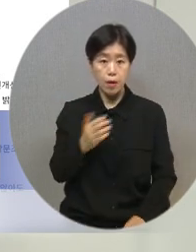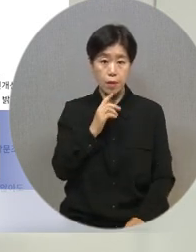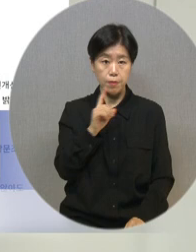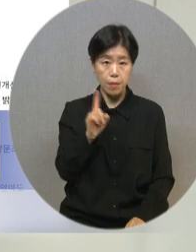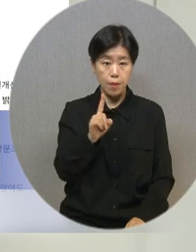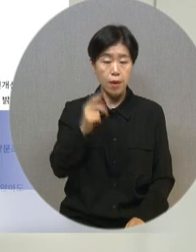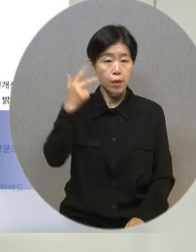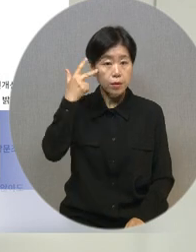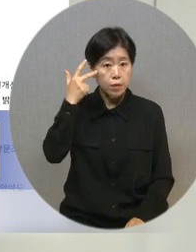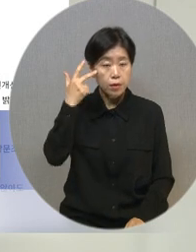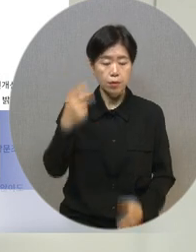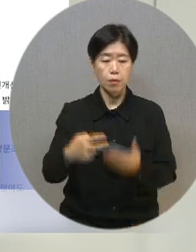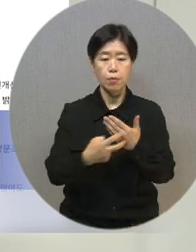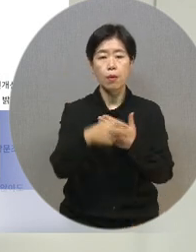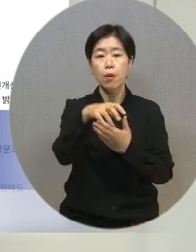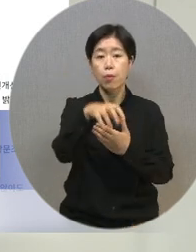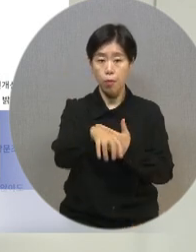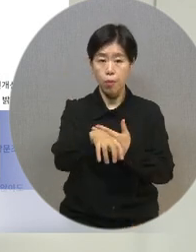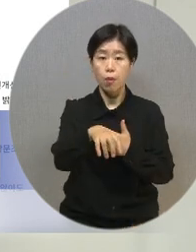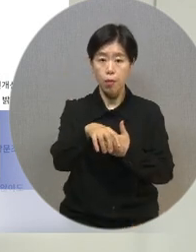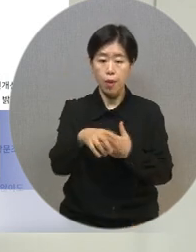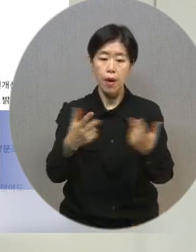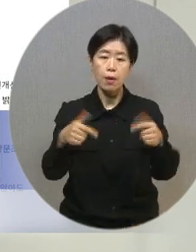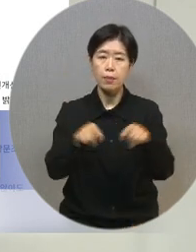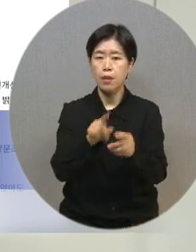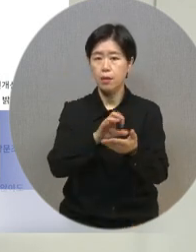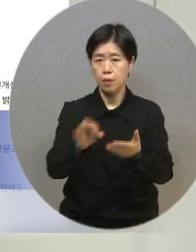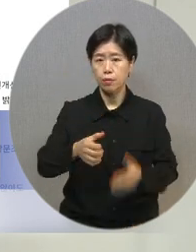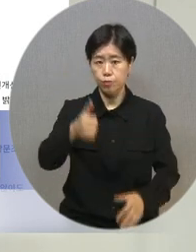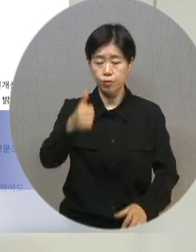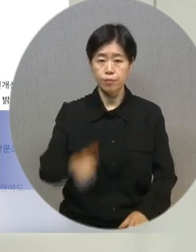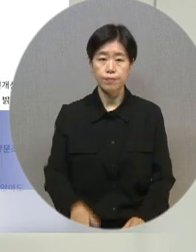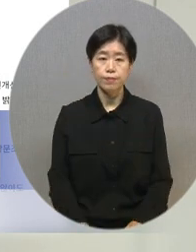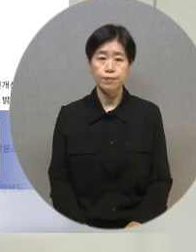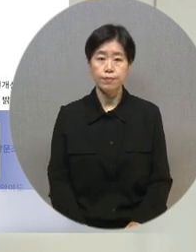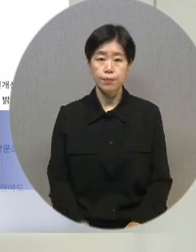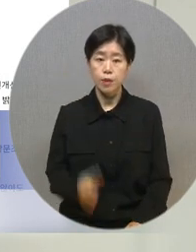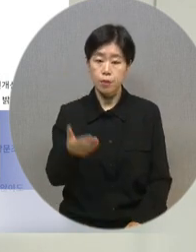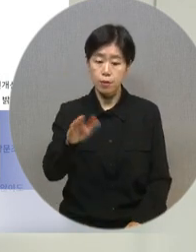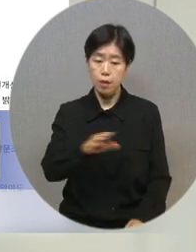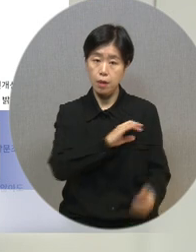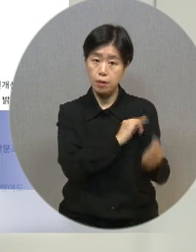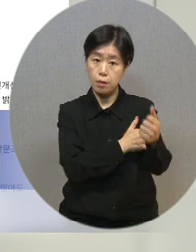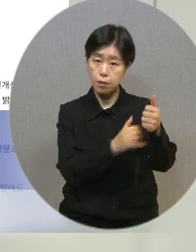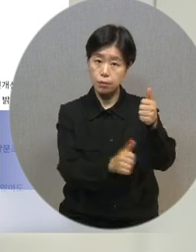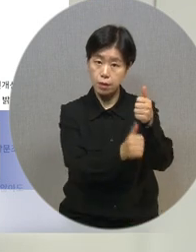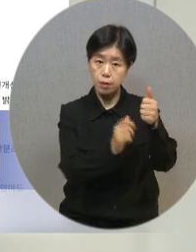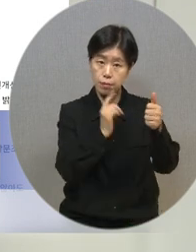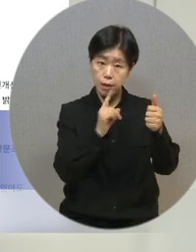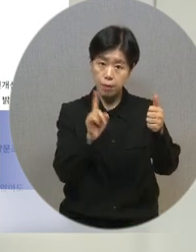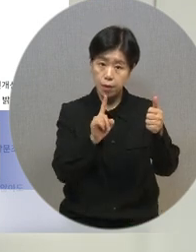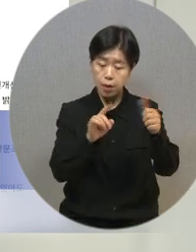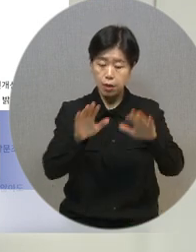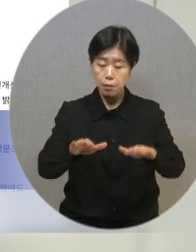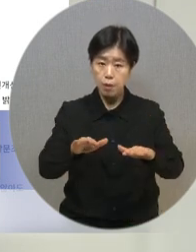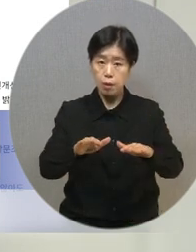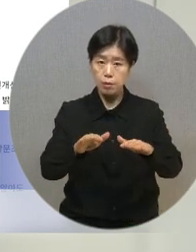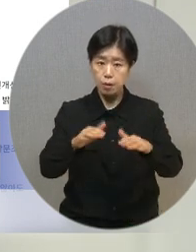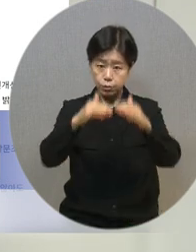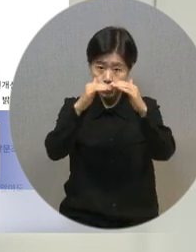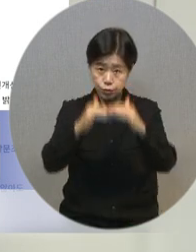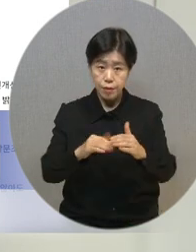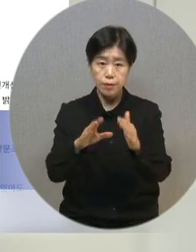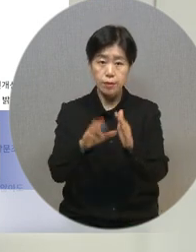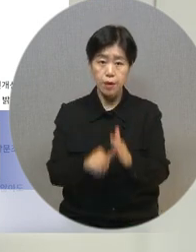의료 기관에서도 당연히 제도화되고 있을 것입니다 그러나 인권위는 이번 조사 과정에서 정신